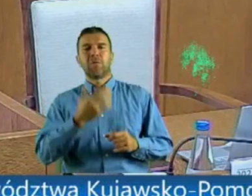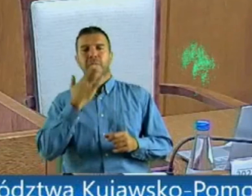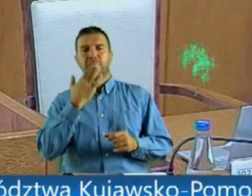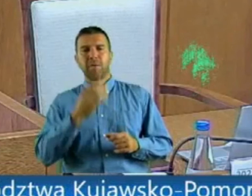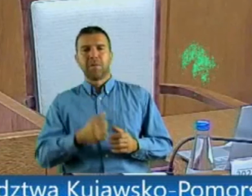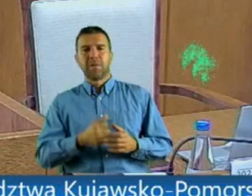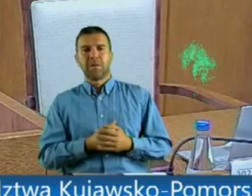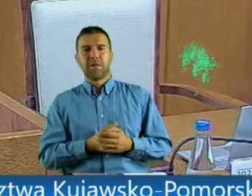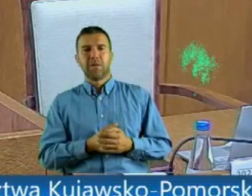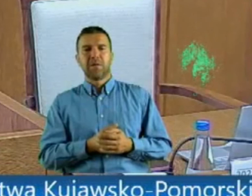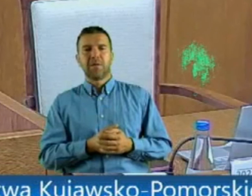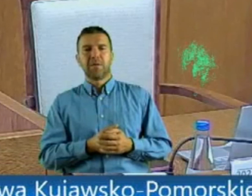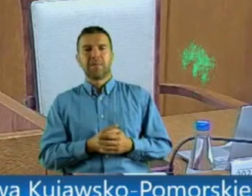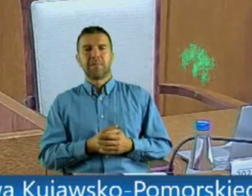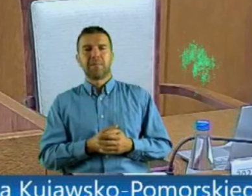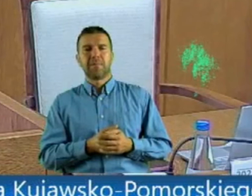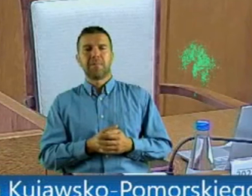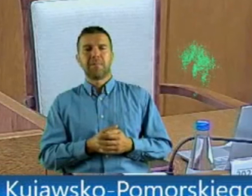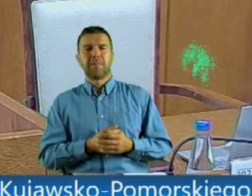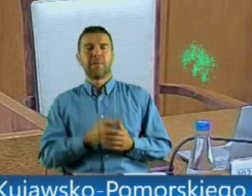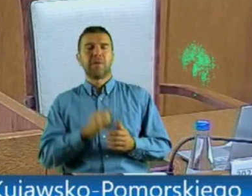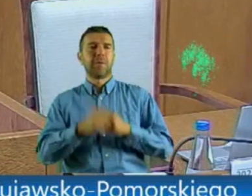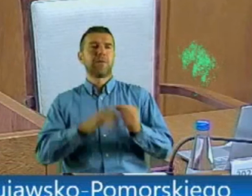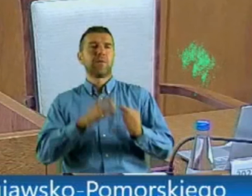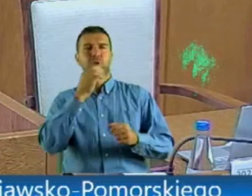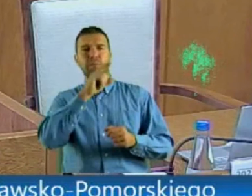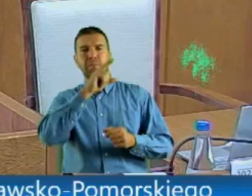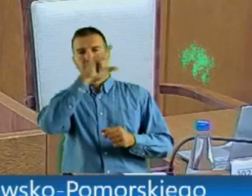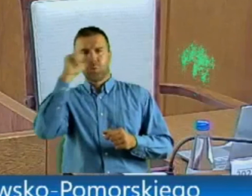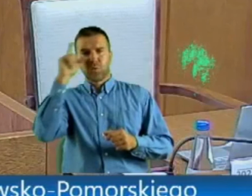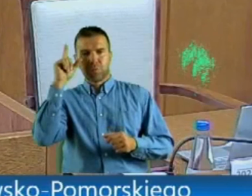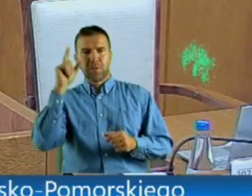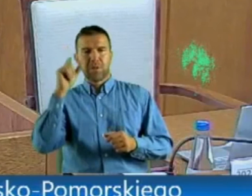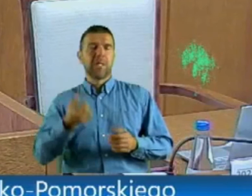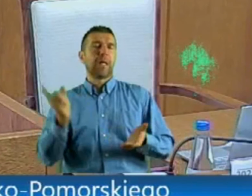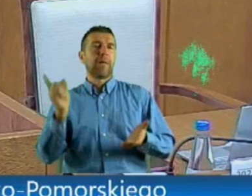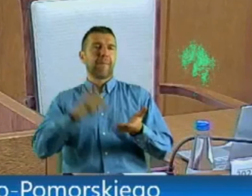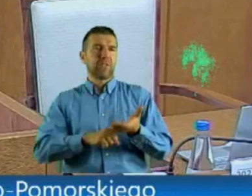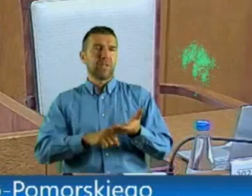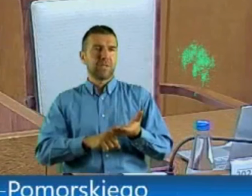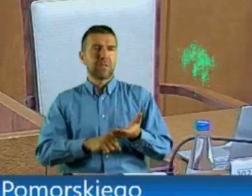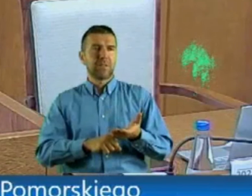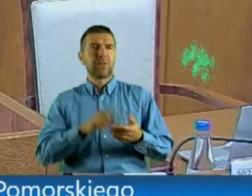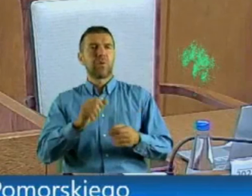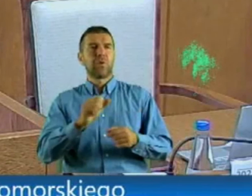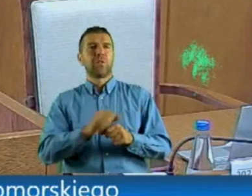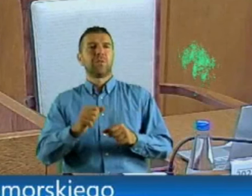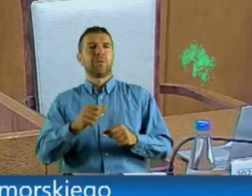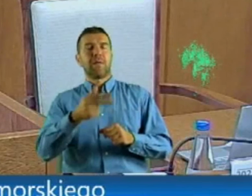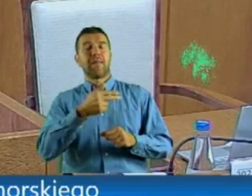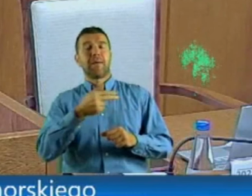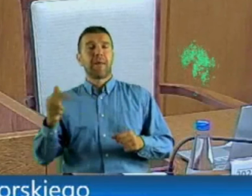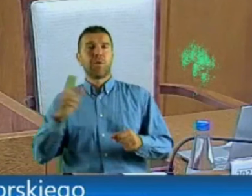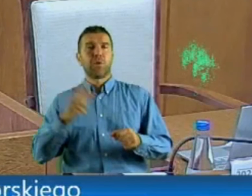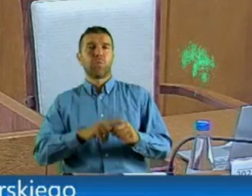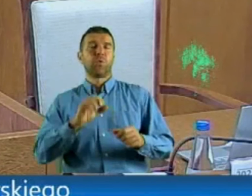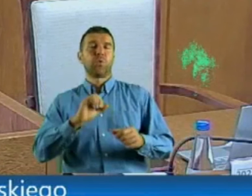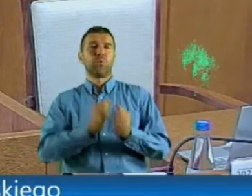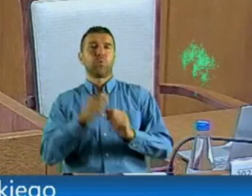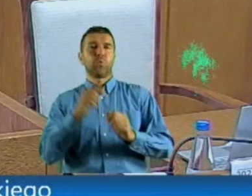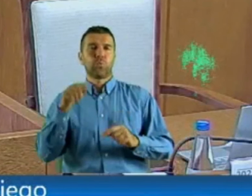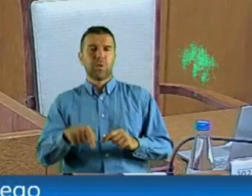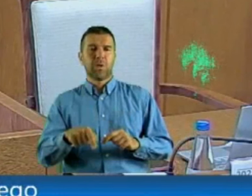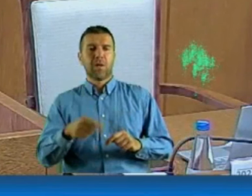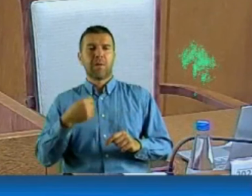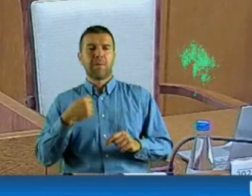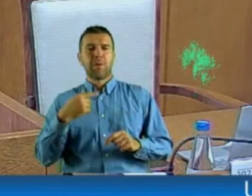jeżeli potraktujemy pracę z tymi młodymi ludźmi jako nie wydarzenie jednorazowe, to tak naprawdę te tematy, które tutaj się znajdują,